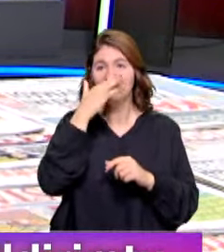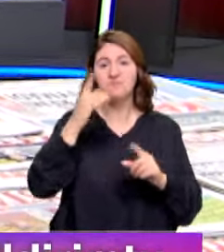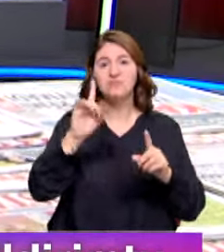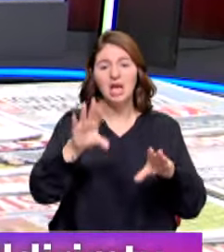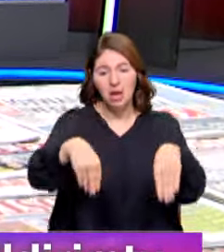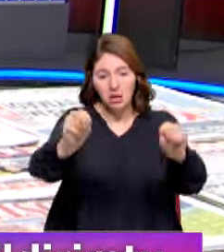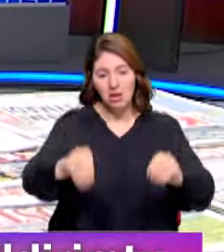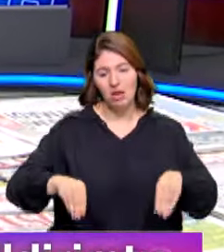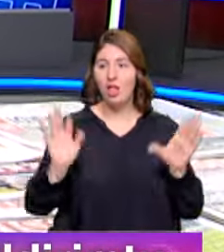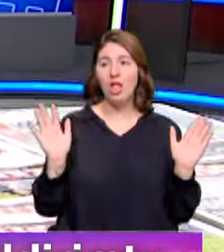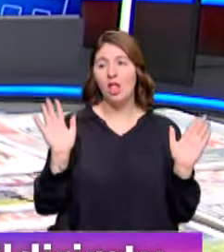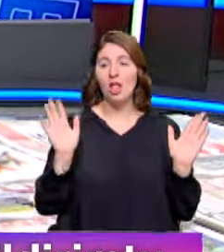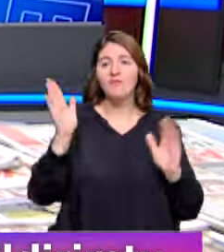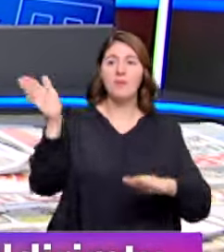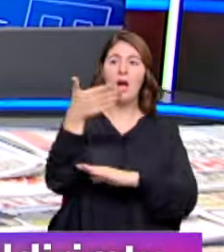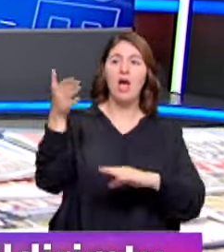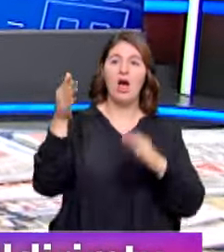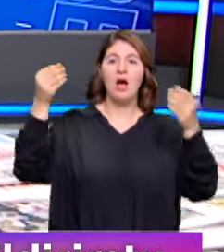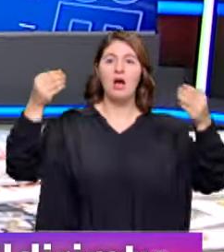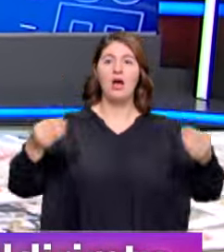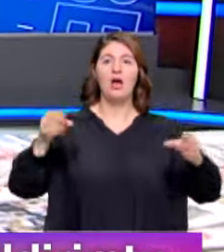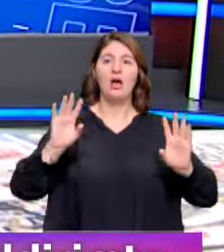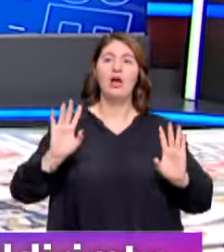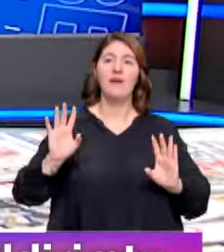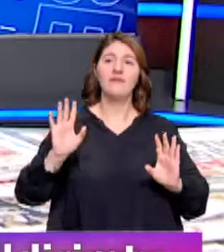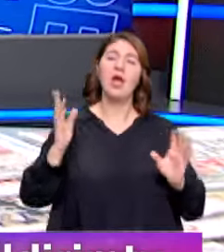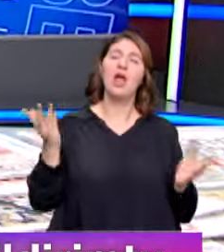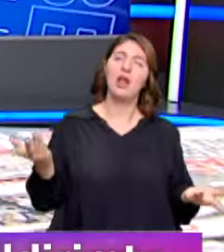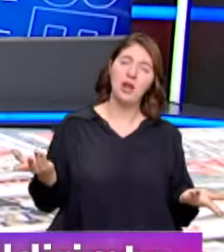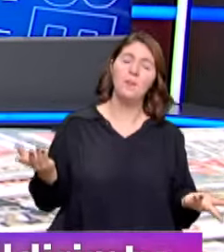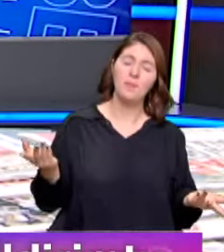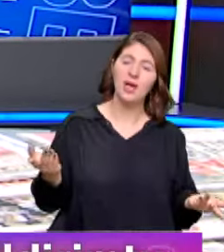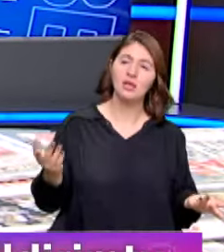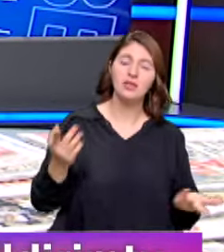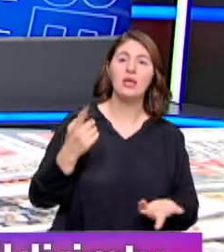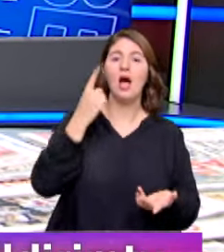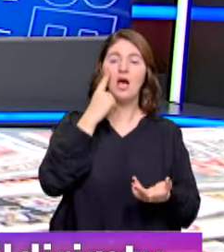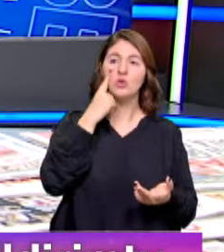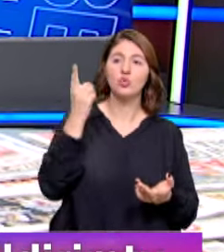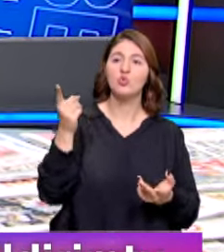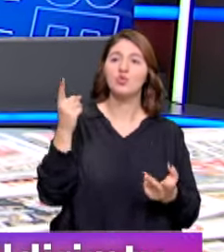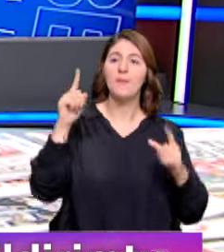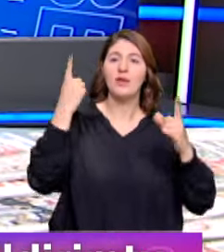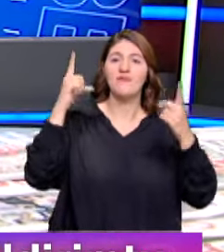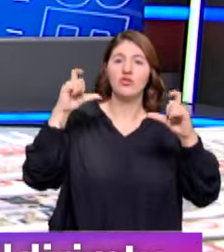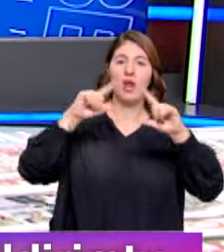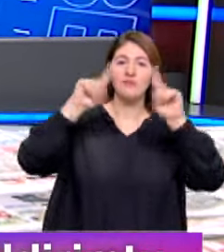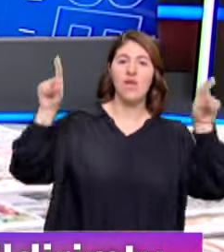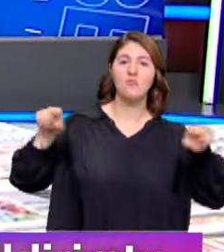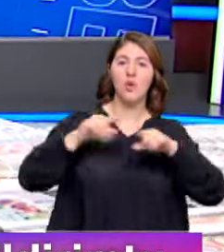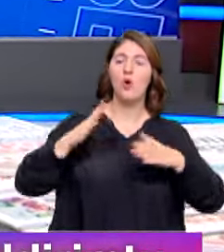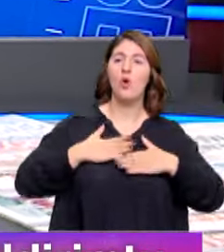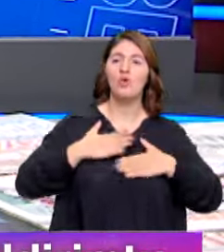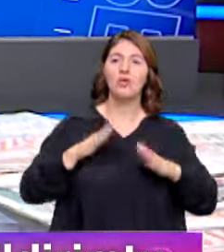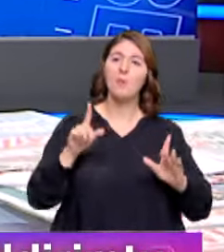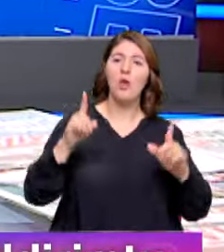bir kilimle ve bayraklarımızla ve elbette ki Gazi Mustafa Kemal Atatürk'ümüzün tablosunun